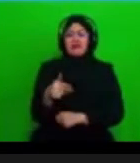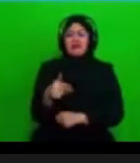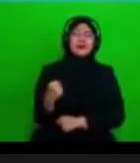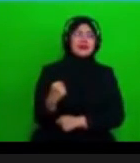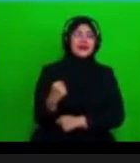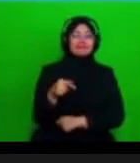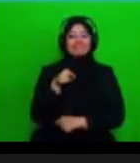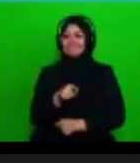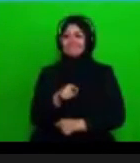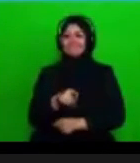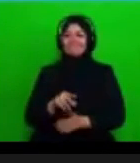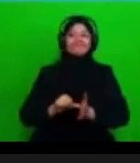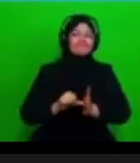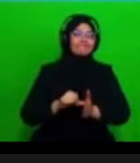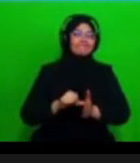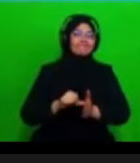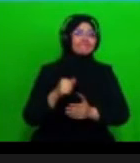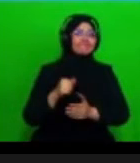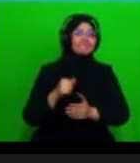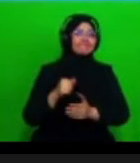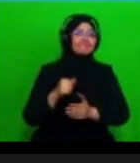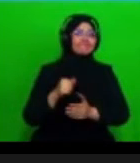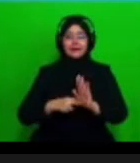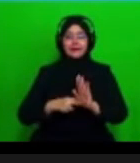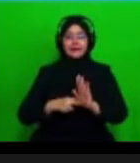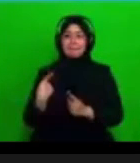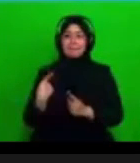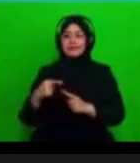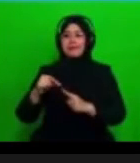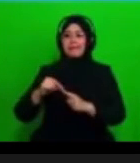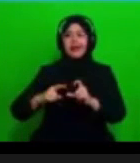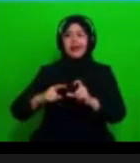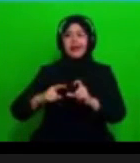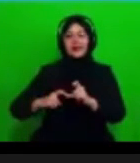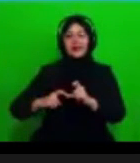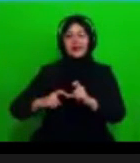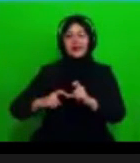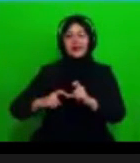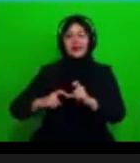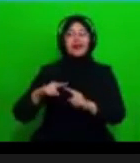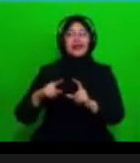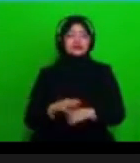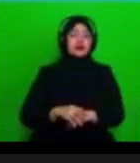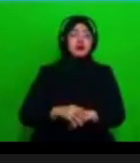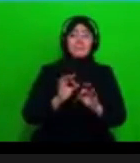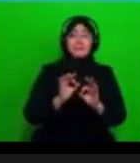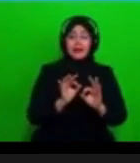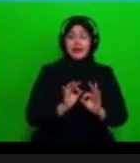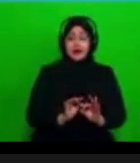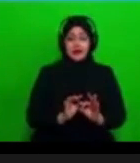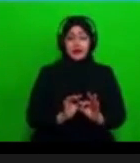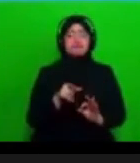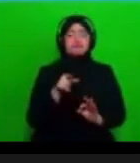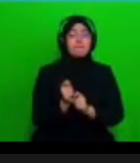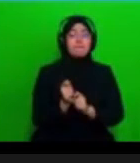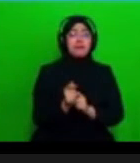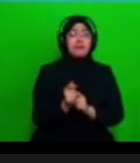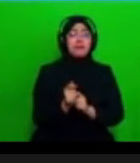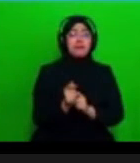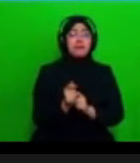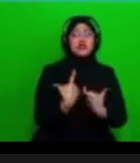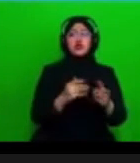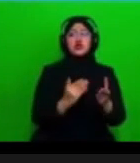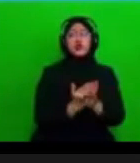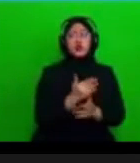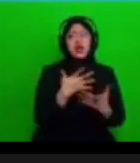biaya PTN dan PTS. Kemudian yang kedua, biaya pendidikan itu disesuaikan dengan prodi. Mirip tadi